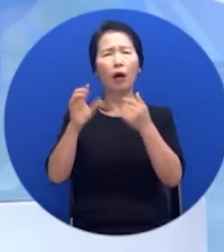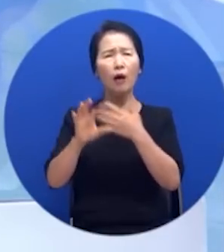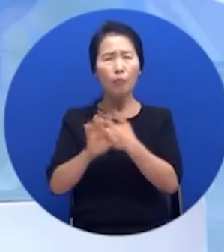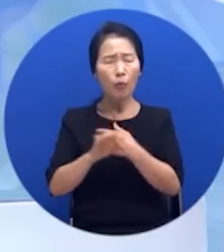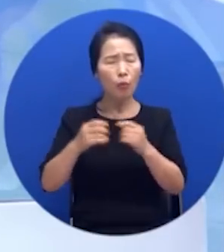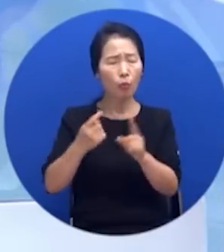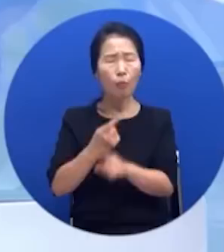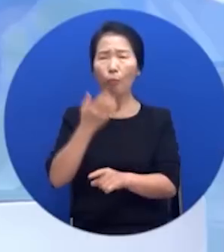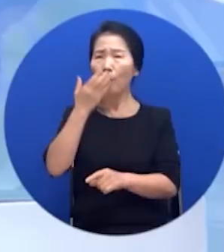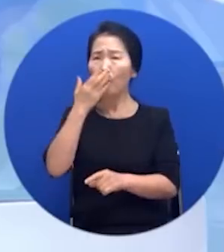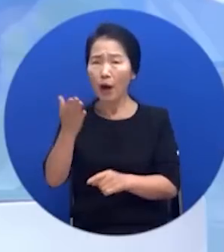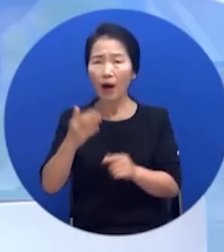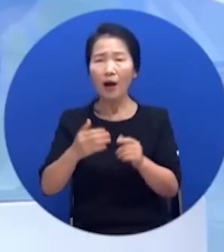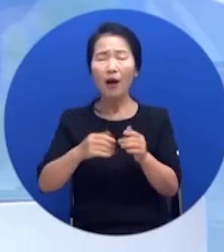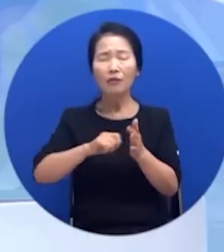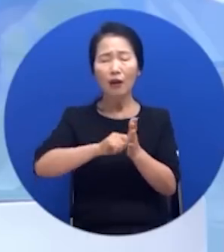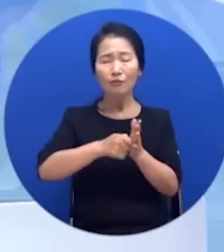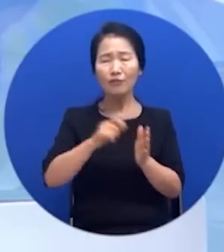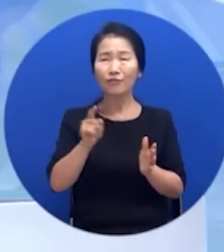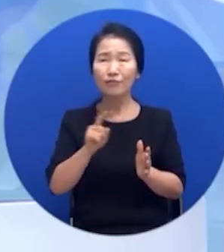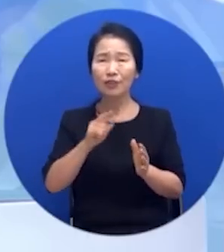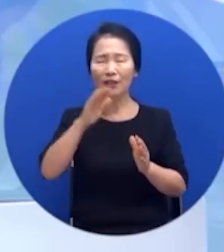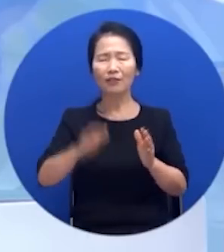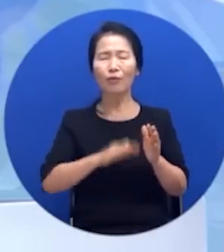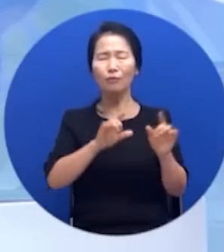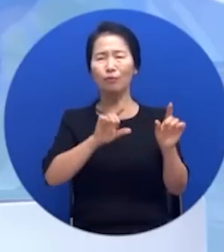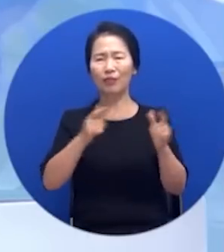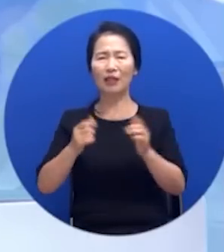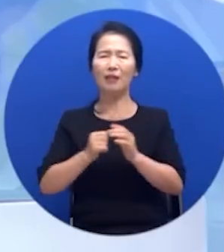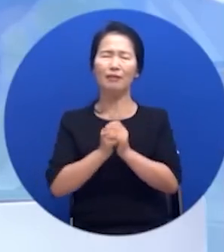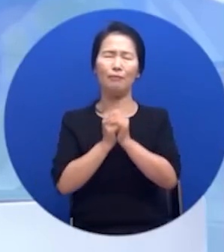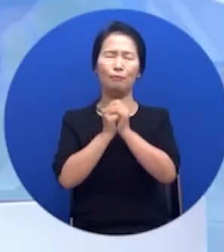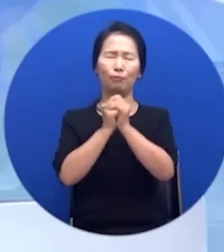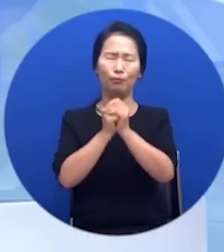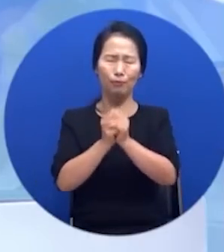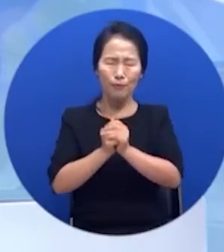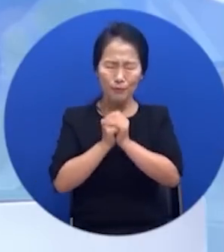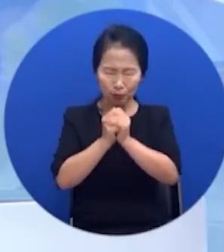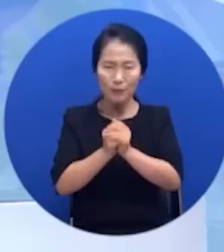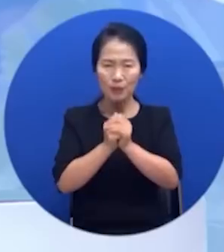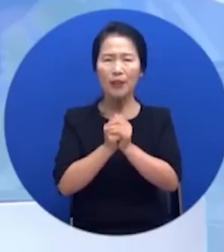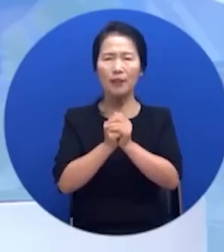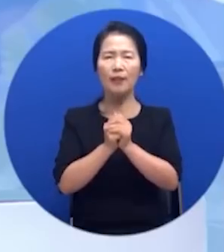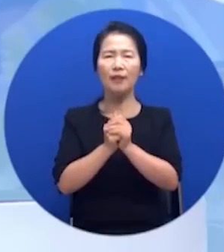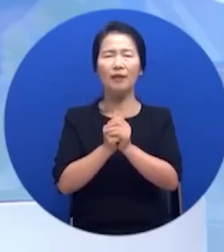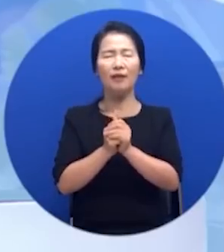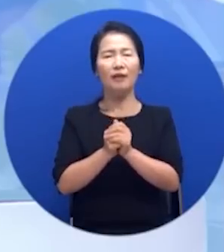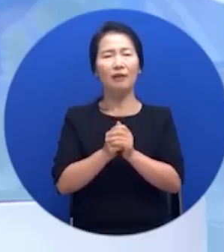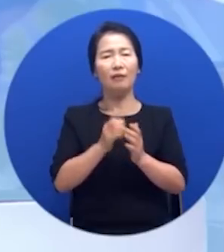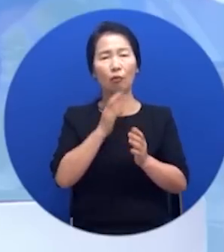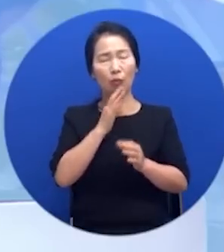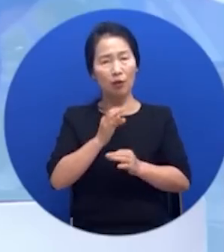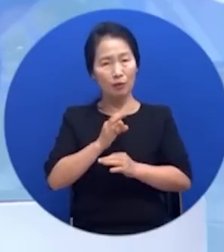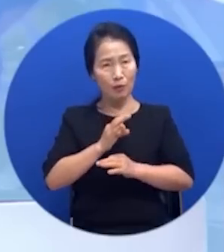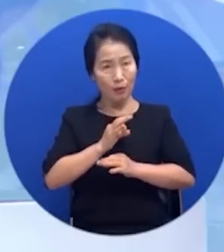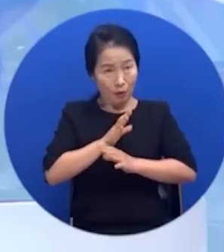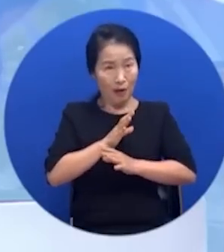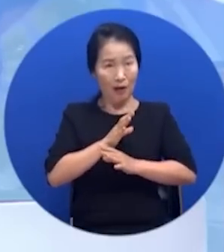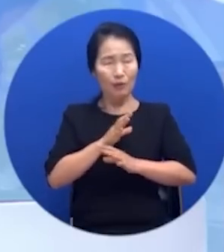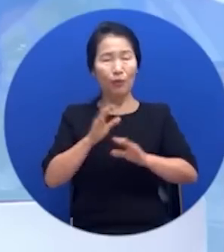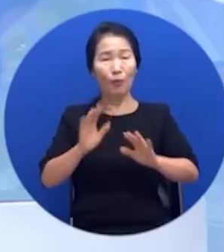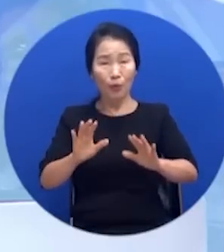고치는 열쇠는 뭐냐? 열쇠는 성도들의 기도입니다. 그런데 놀랍게도 이 기도에도 한